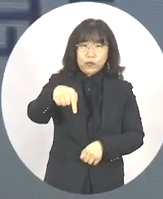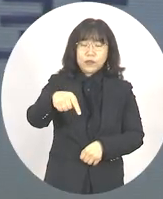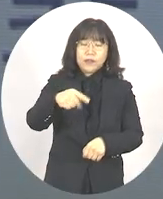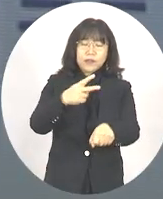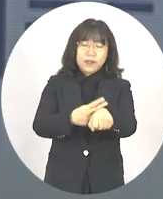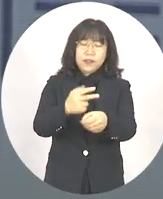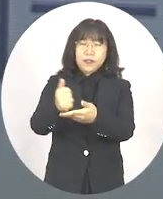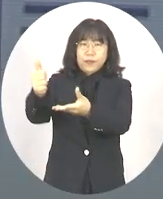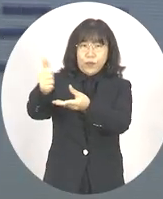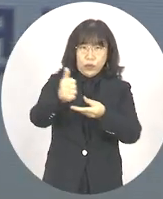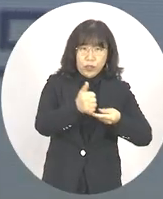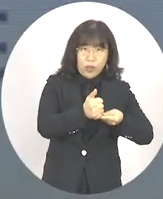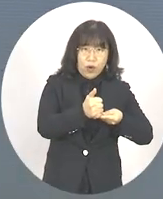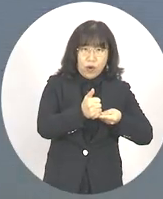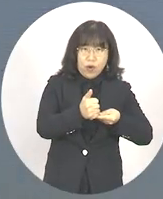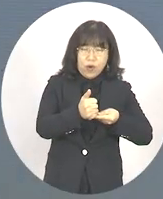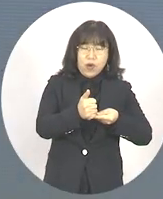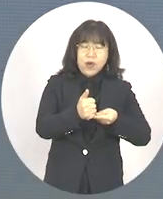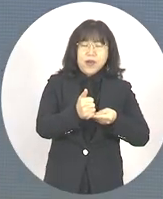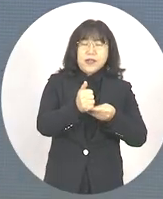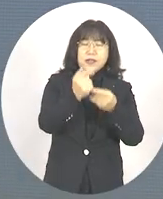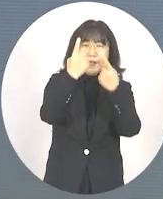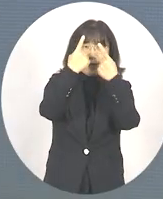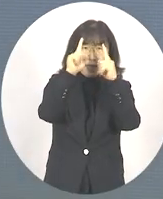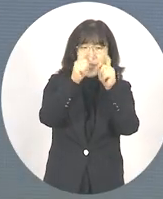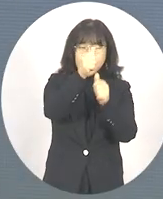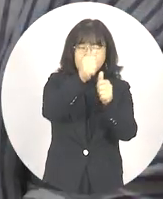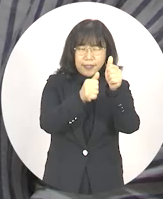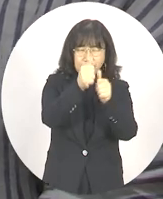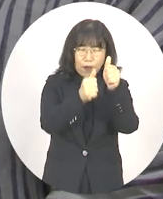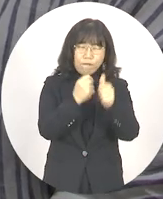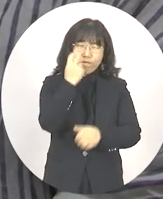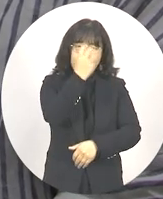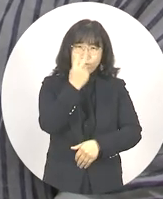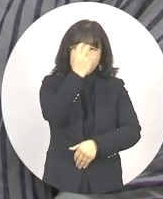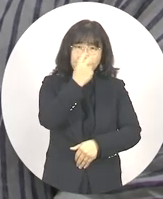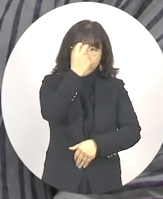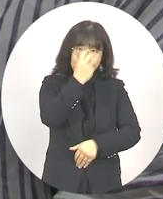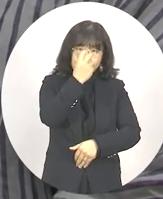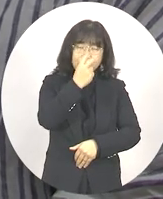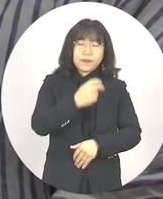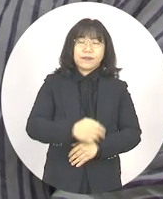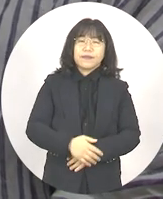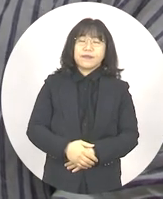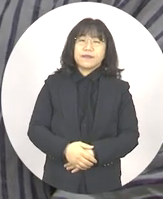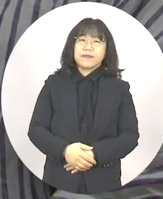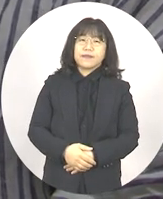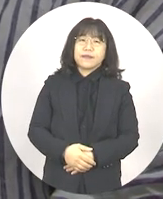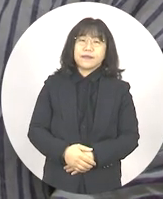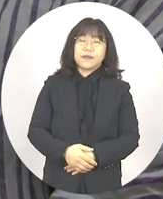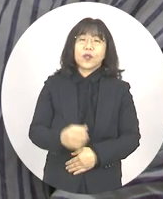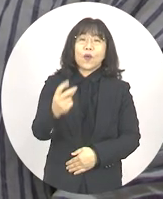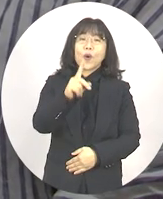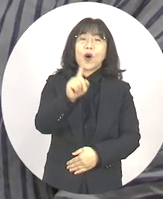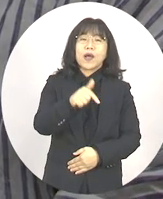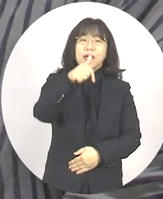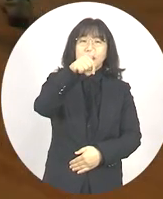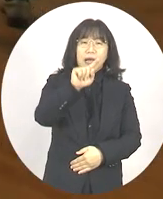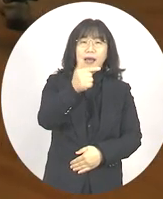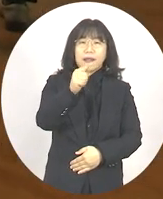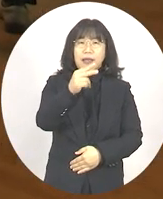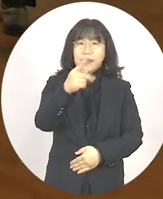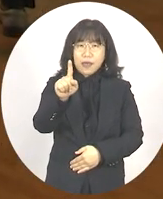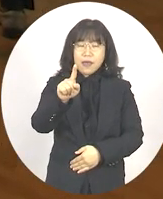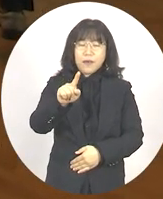올라 2023학년도 수능 결과를 분석하고 정시 지원 전략에 대해 이야기할 예정입니다.